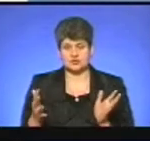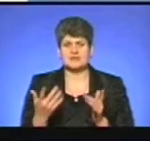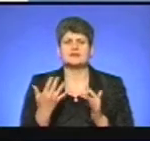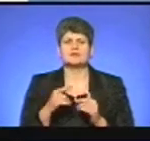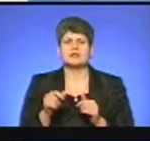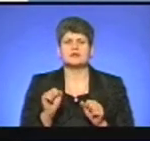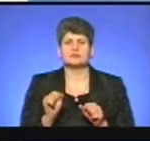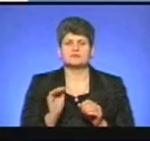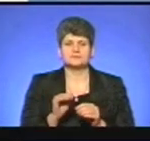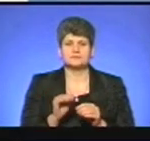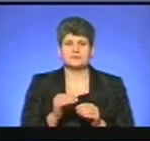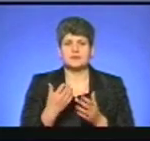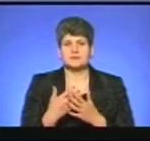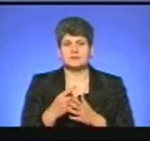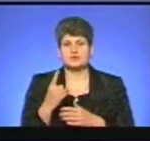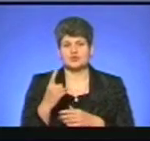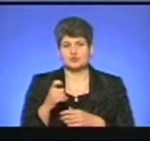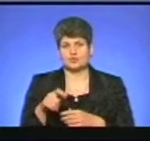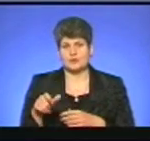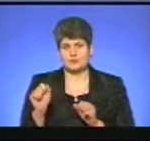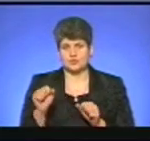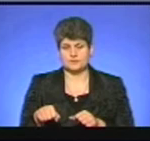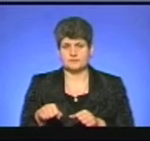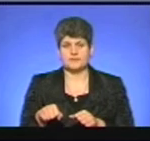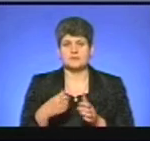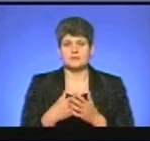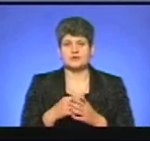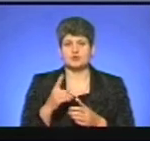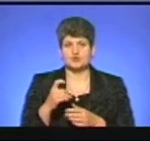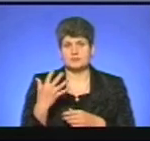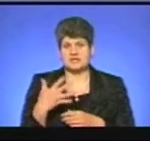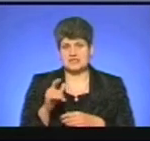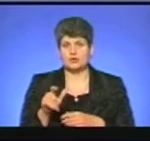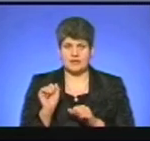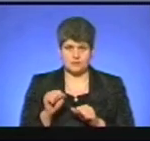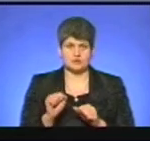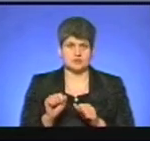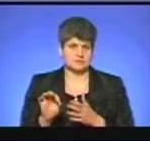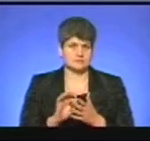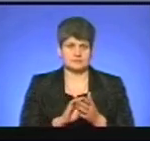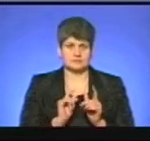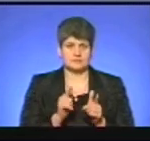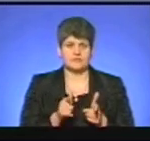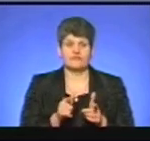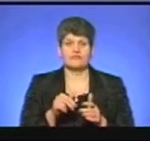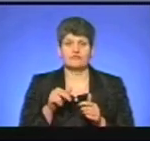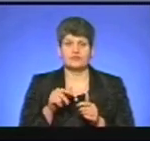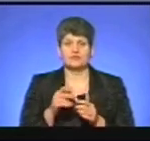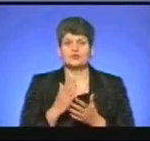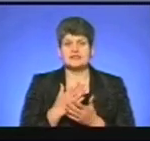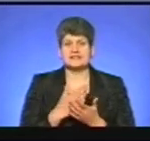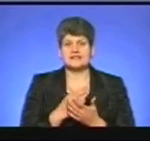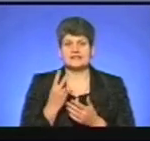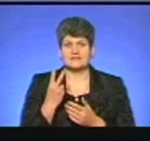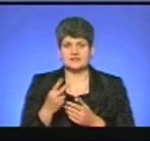бути? Адже можуть приходити безкоштовно близько зі своїми ковзанами? Близько 150 людей може бути. Вхід, в нас є дві ціни. Є